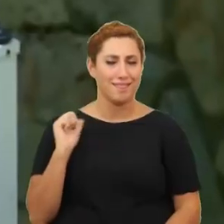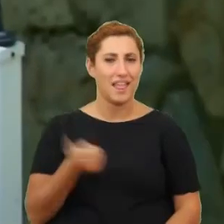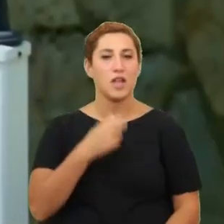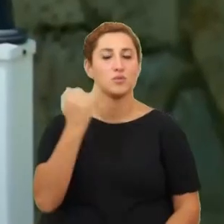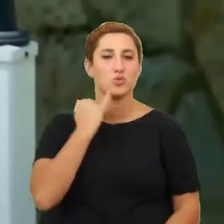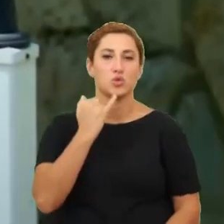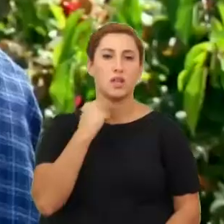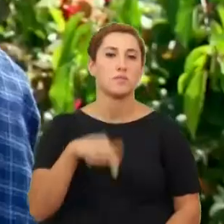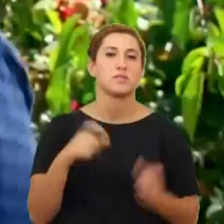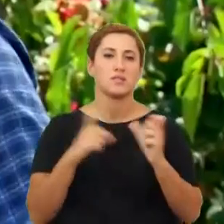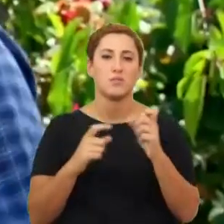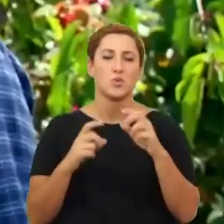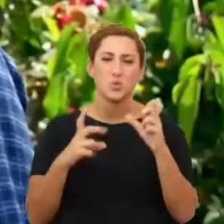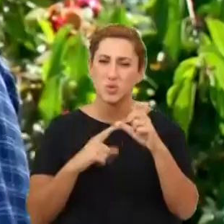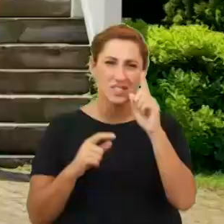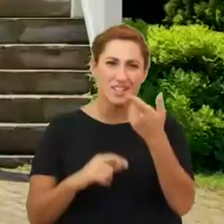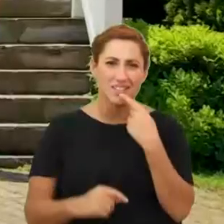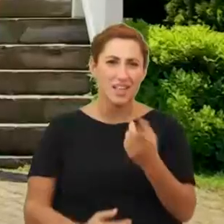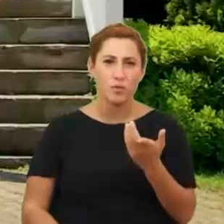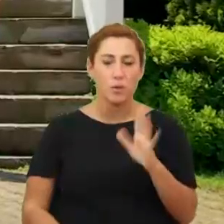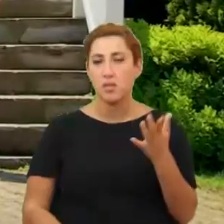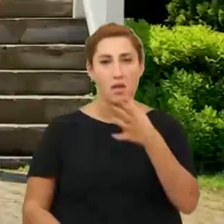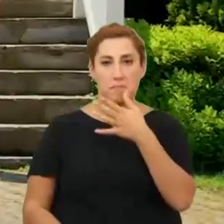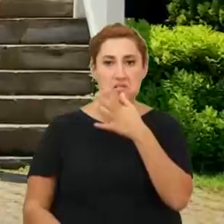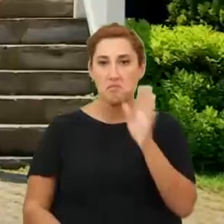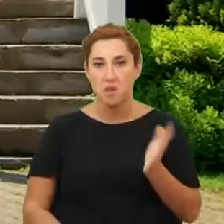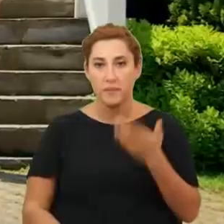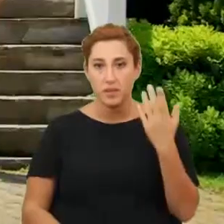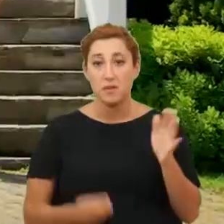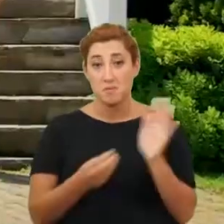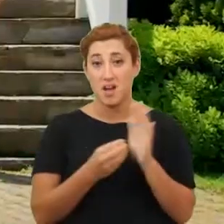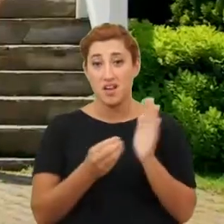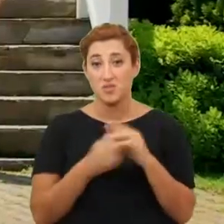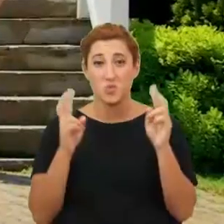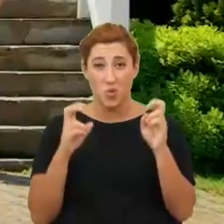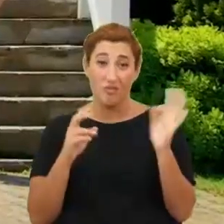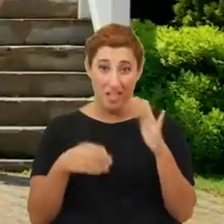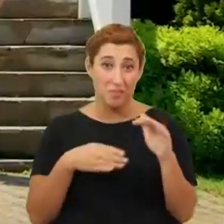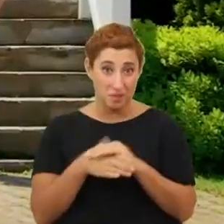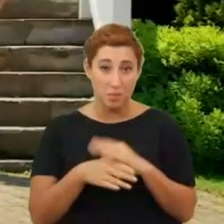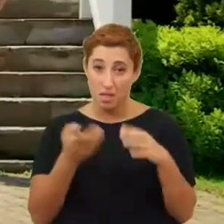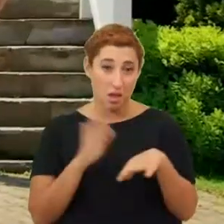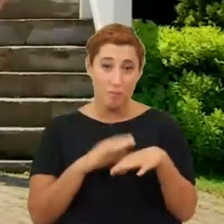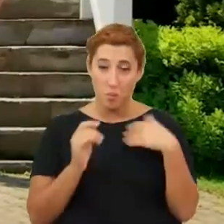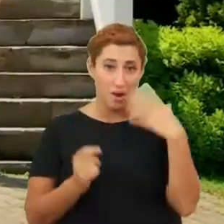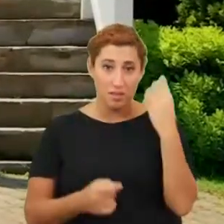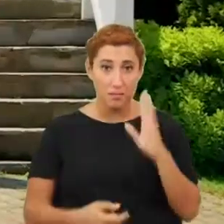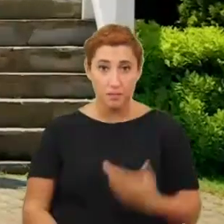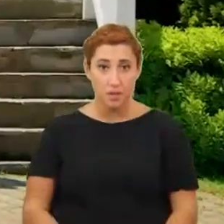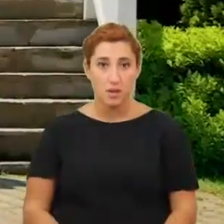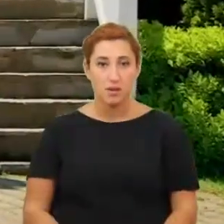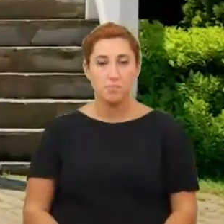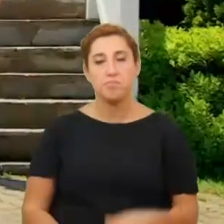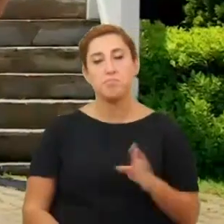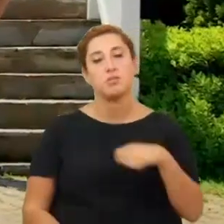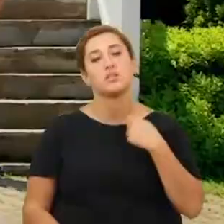de Zart Bey'dir. Şükrü Efendi sen ne diyorsun ya? Ne bileyim, hani bahşiş olayına falan mı giriyorsun? Ne yapayım anlamadım ki.